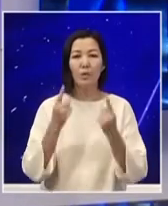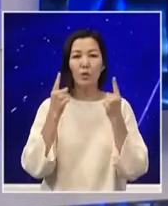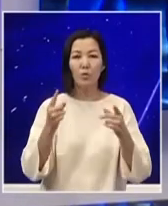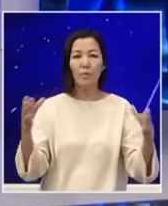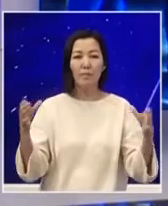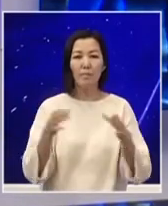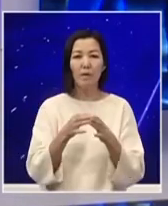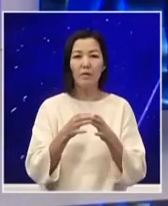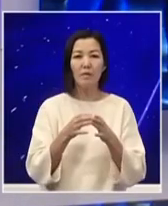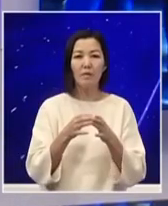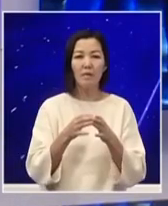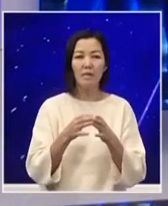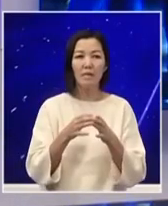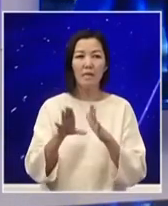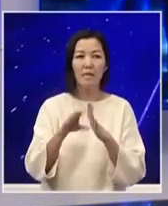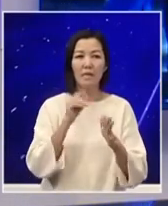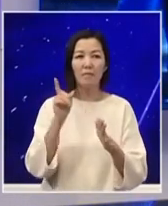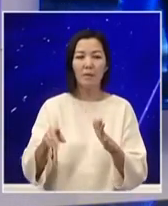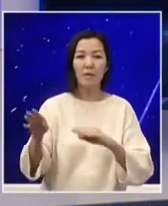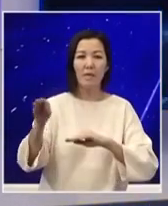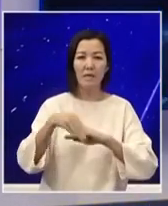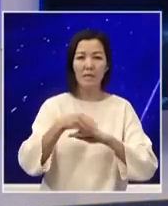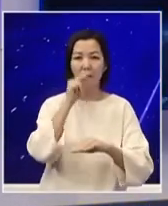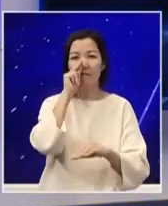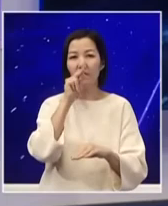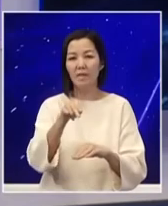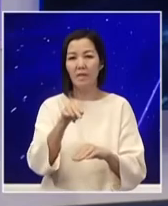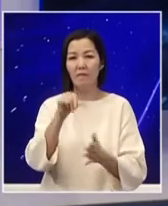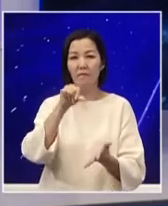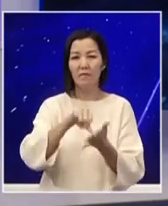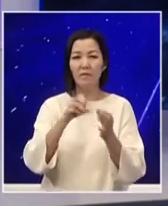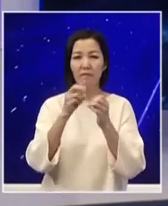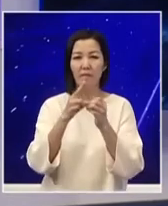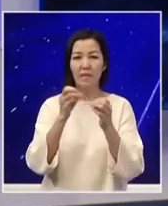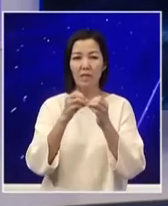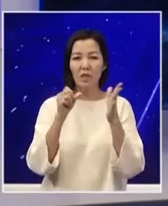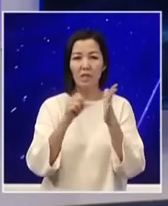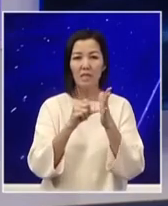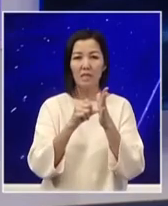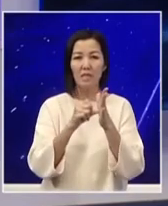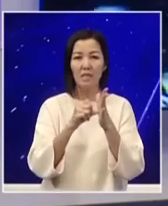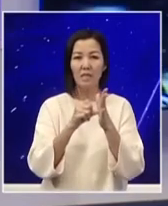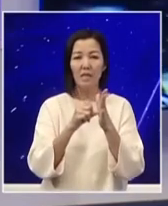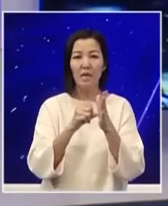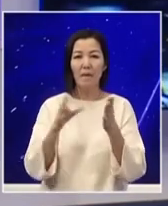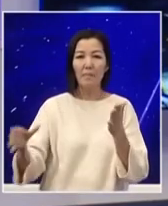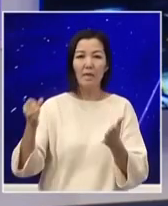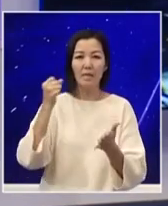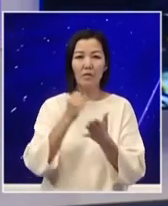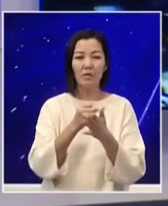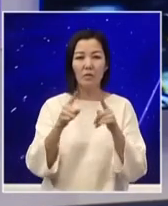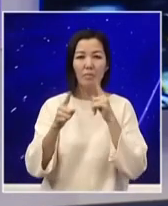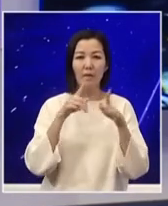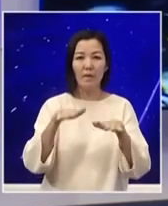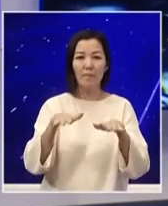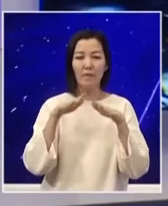Крупные партии подкупают избирателей. С таким обвинением выступили 12 из 16 баллотирующихся на парламентских